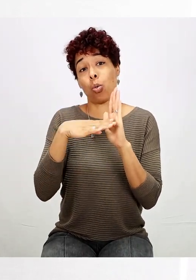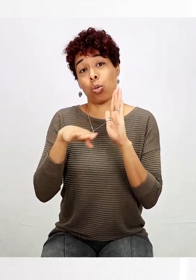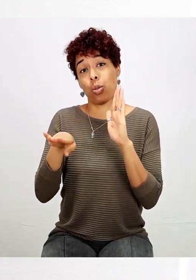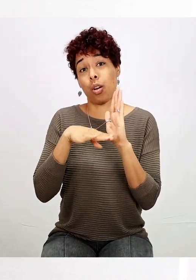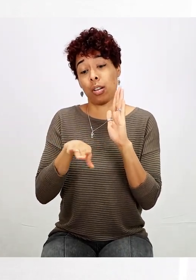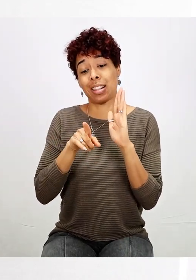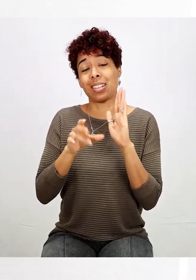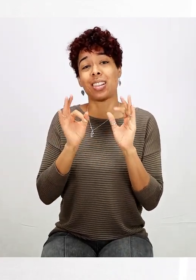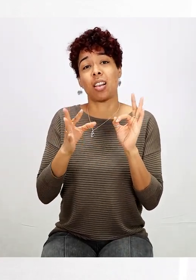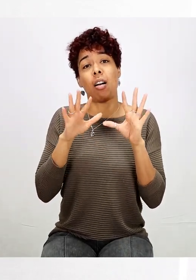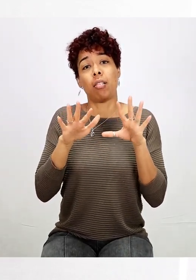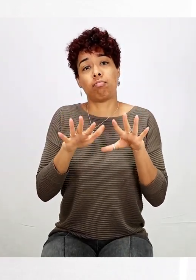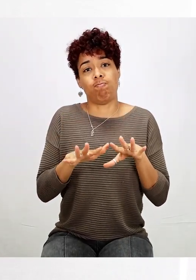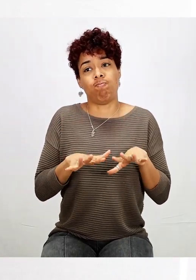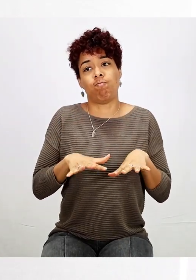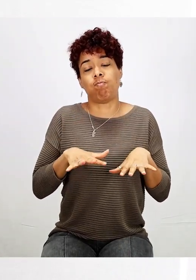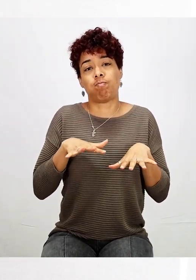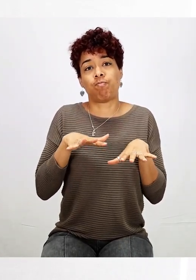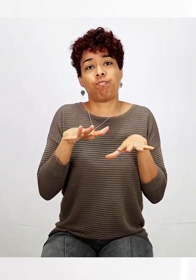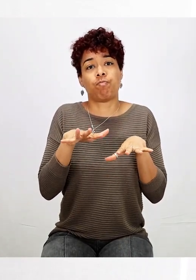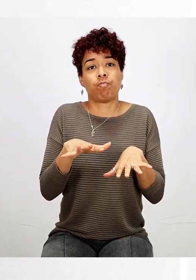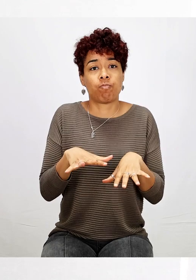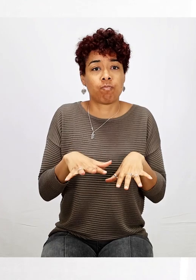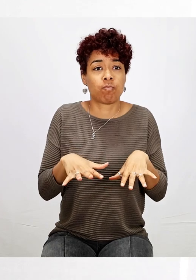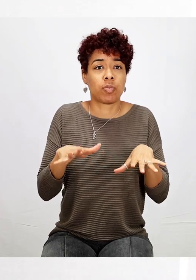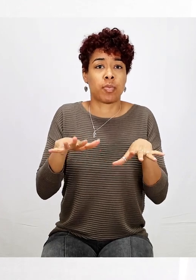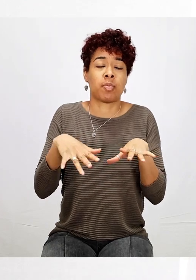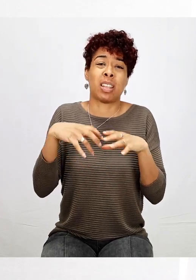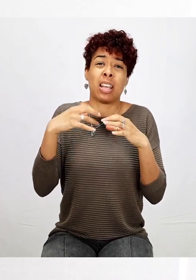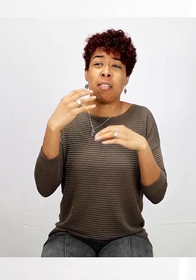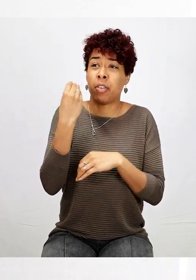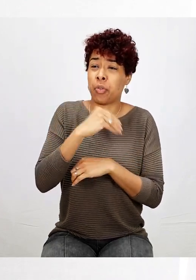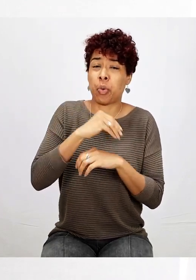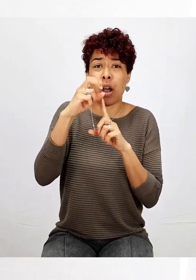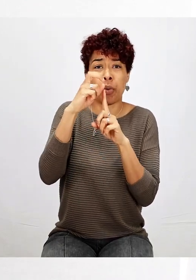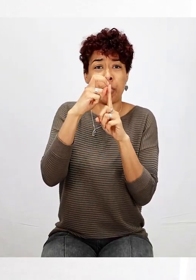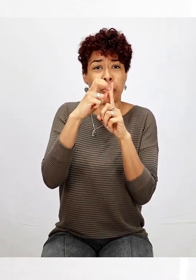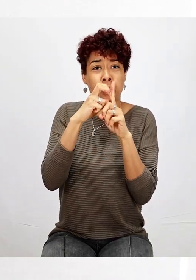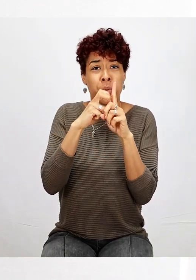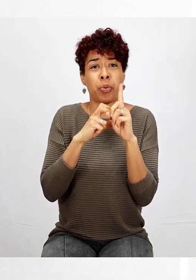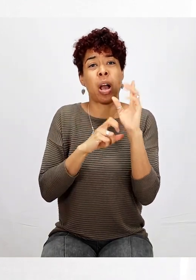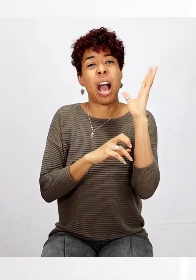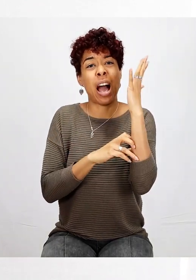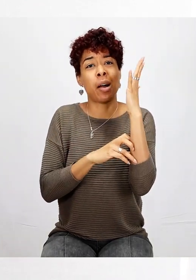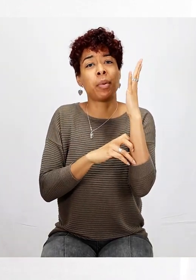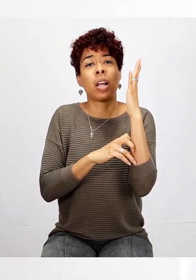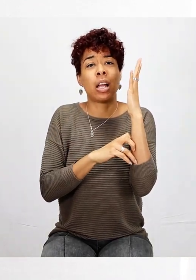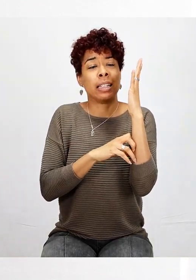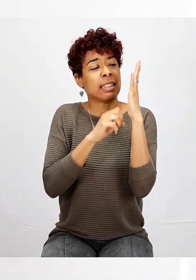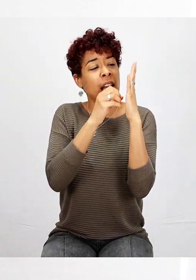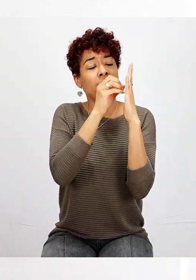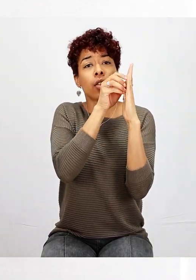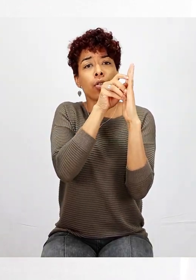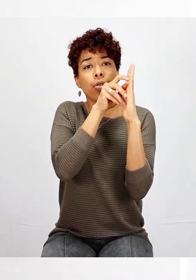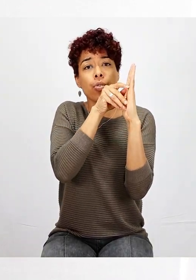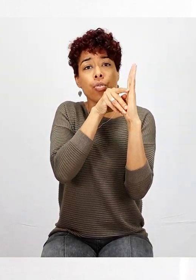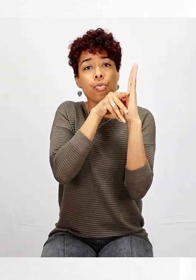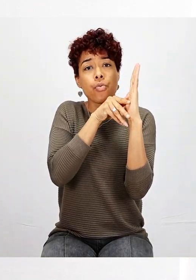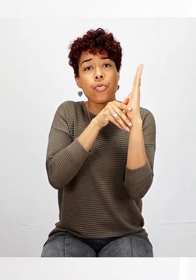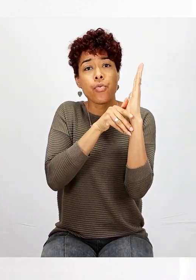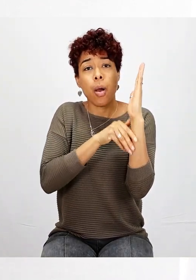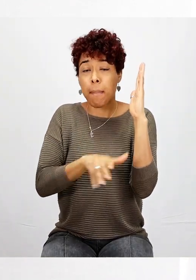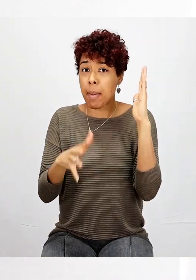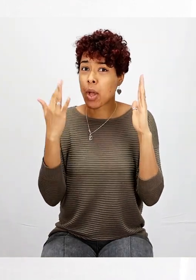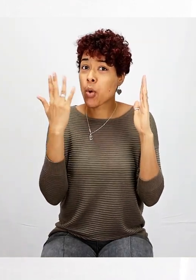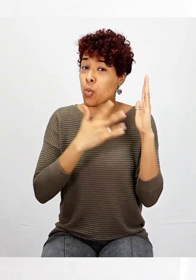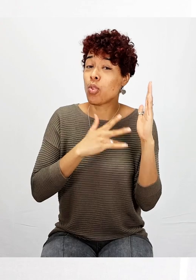c'est le temps du ralentissement. Le temps où eh bien, la température commence à baisser, la sève commence à diminuer dans les arbres. On sent que même les couleurs